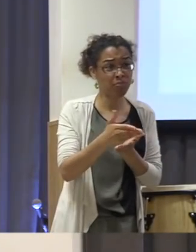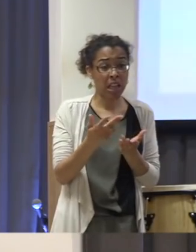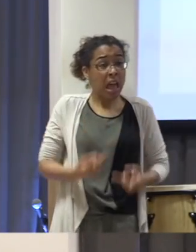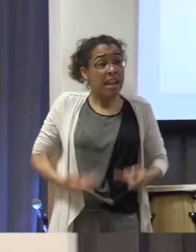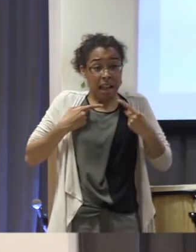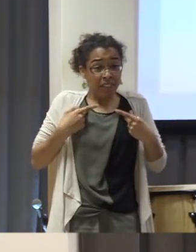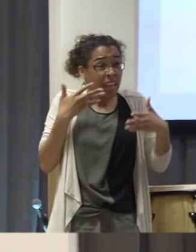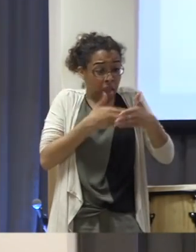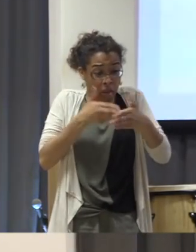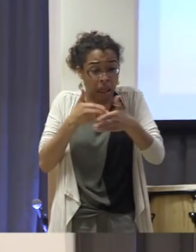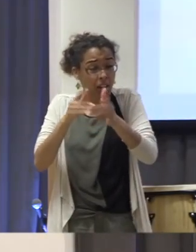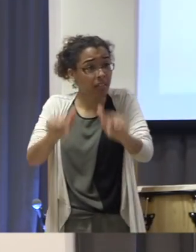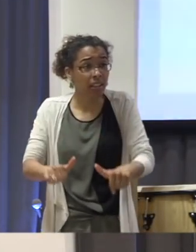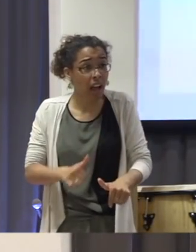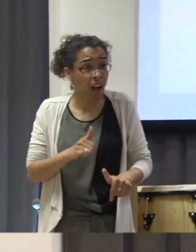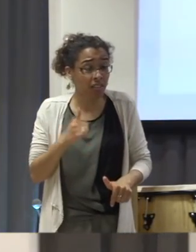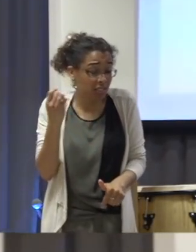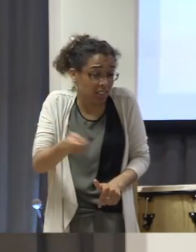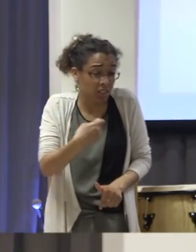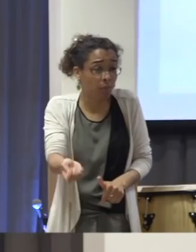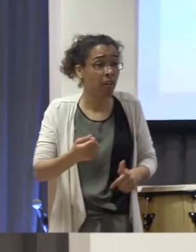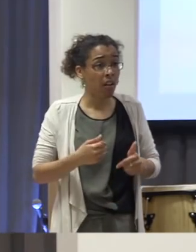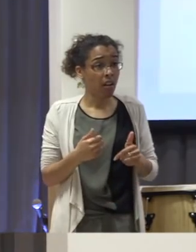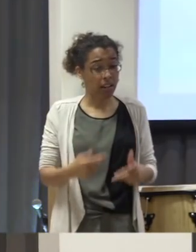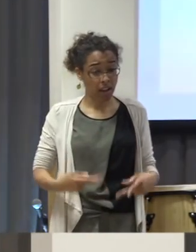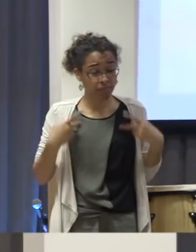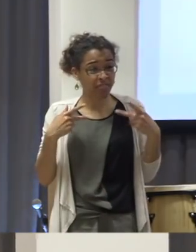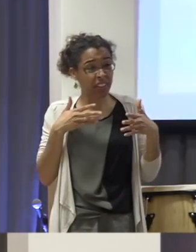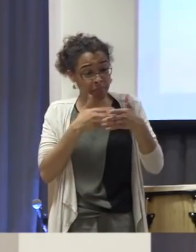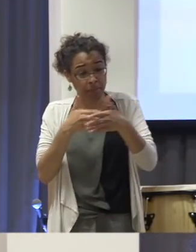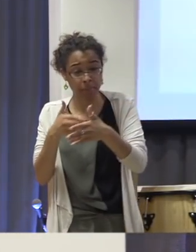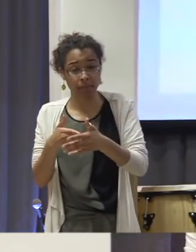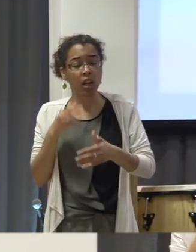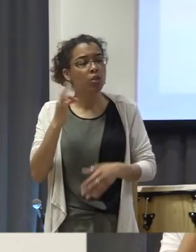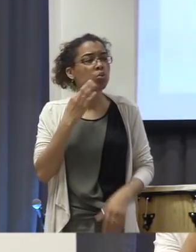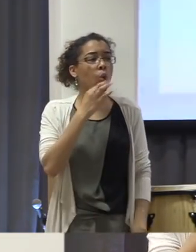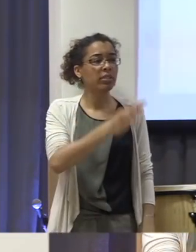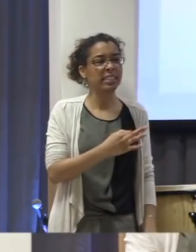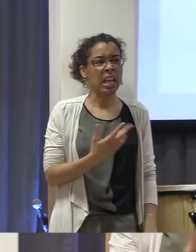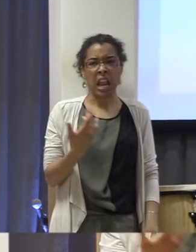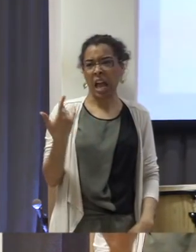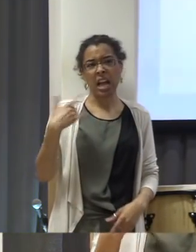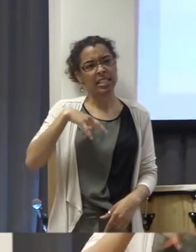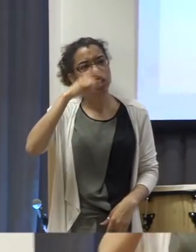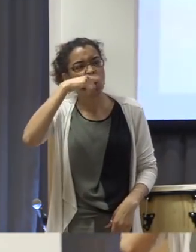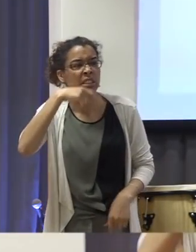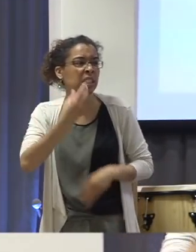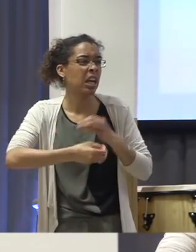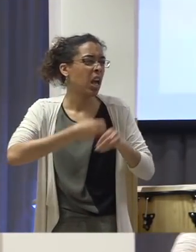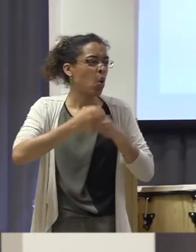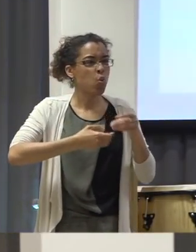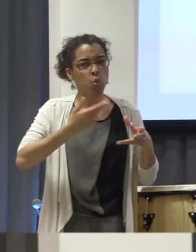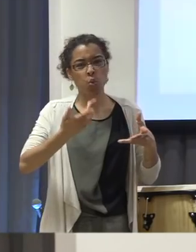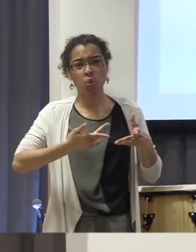bien évidemment, et des tentations. La vie est faite des épreuves. Pendant que nous avons toute tendance à dire c'est le sorcier ou je ne sais pas qui,